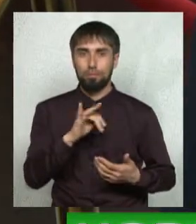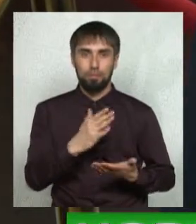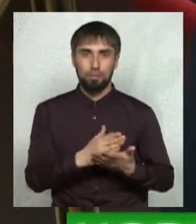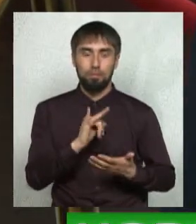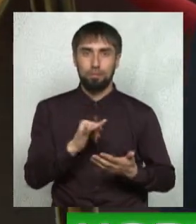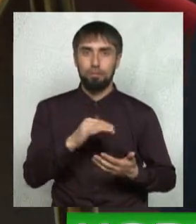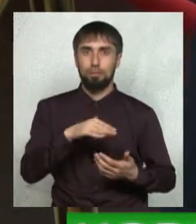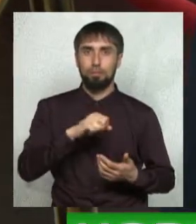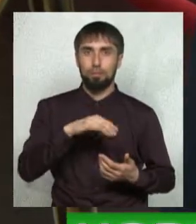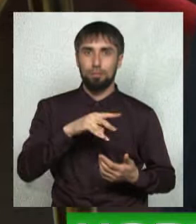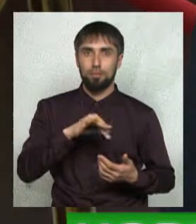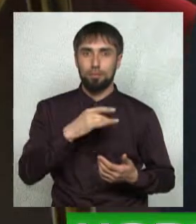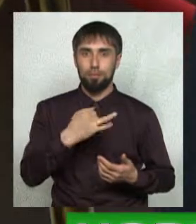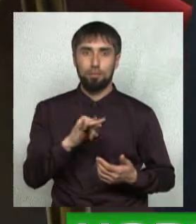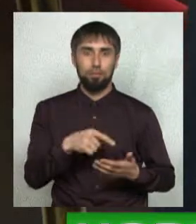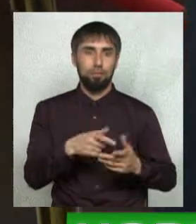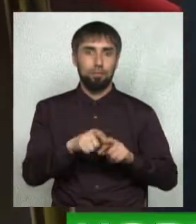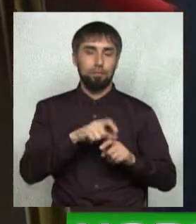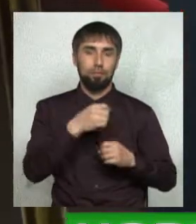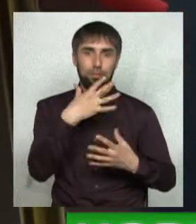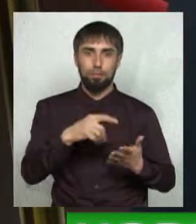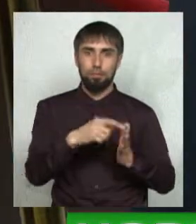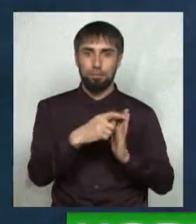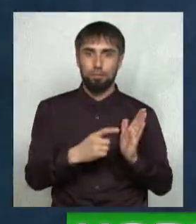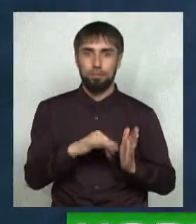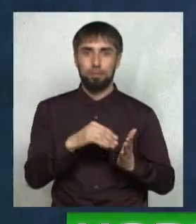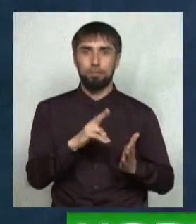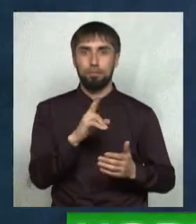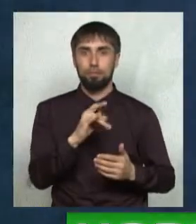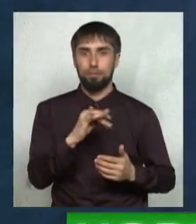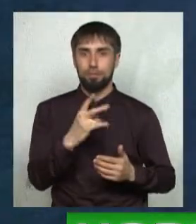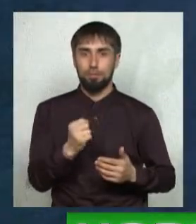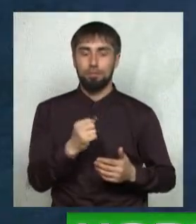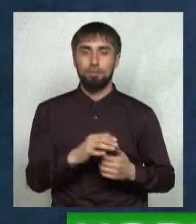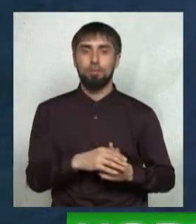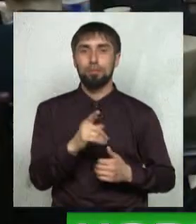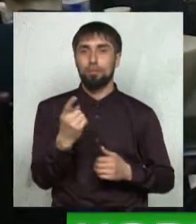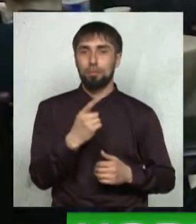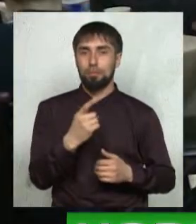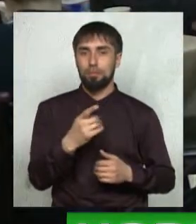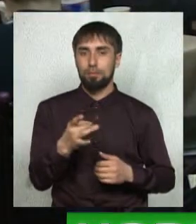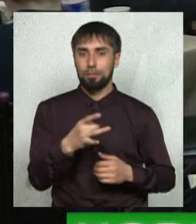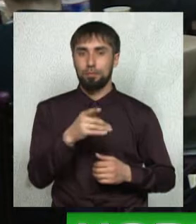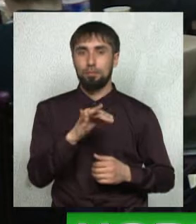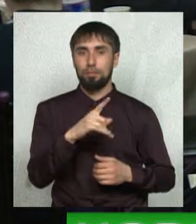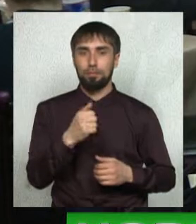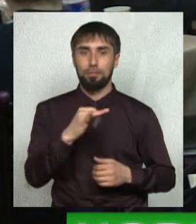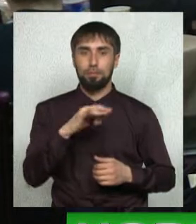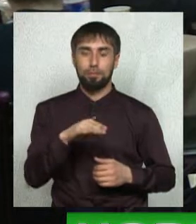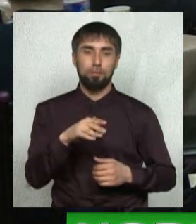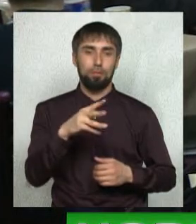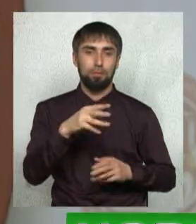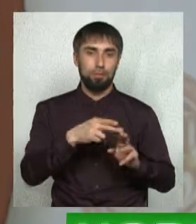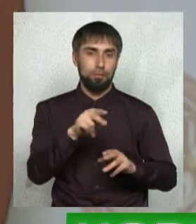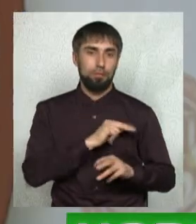хорошие картины, темы хорошие. Над первой в регионе так называемой книгой искусств работники музея